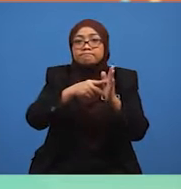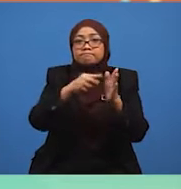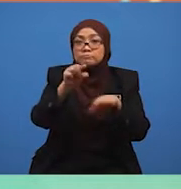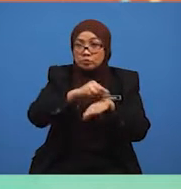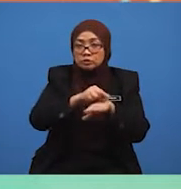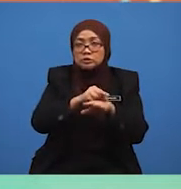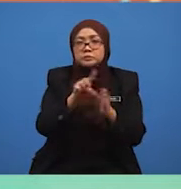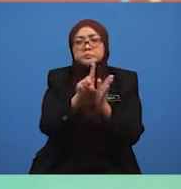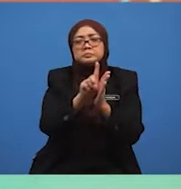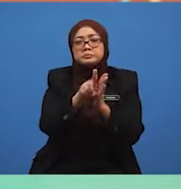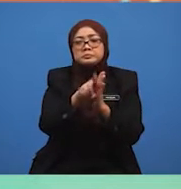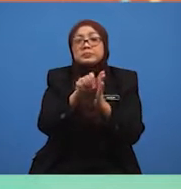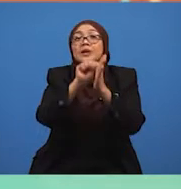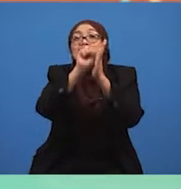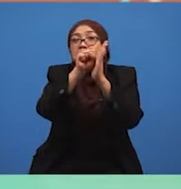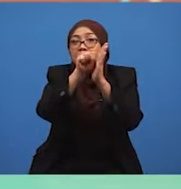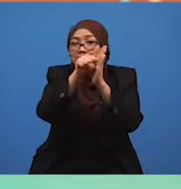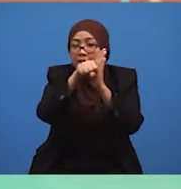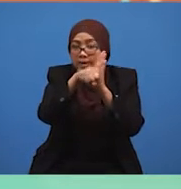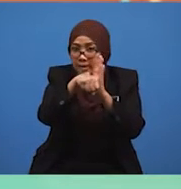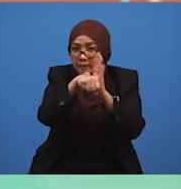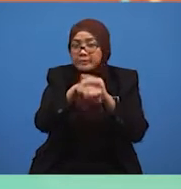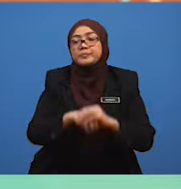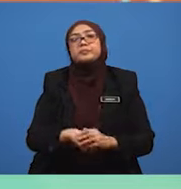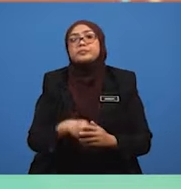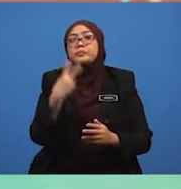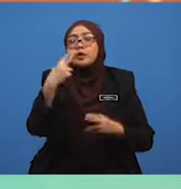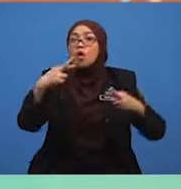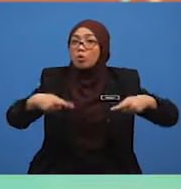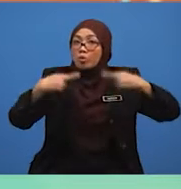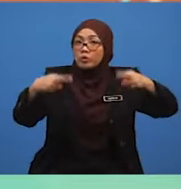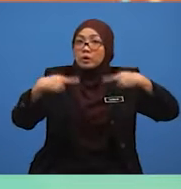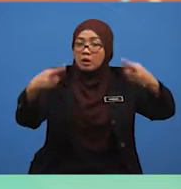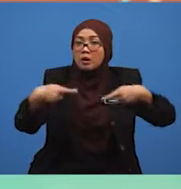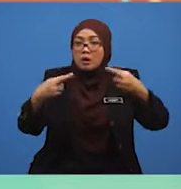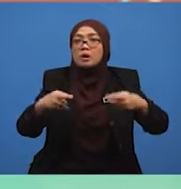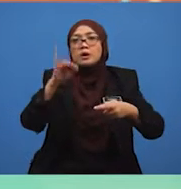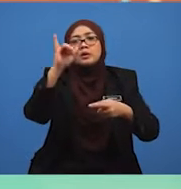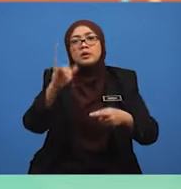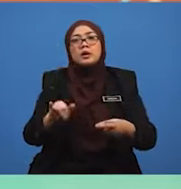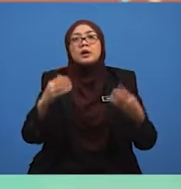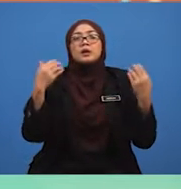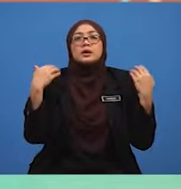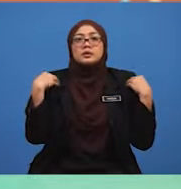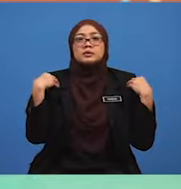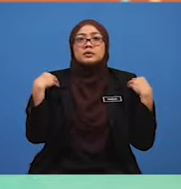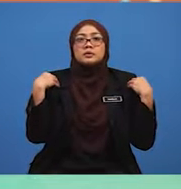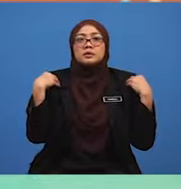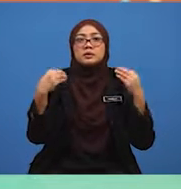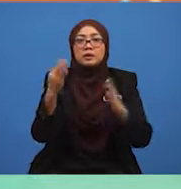yang terdiri daripada roda yang bergerigi. Dengan adanya gear, kita boleh